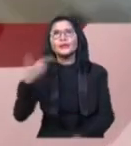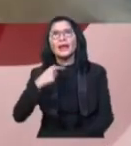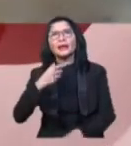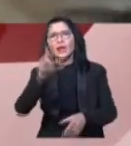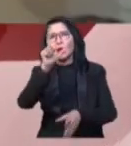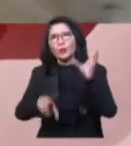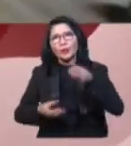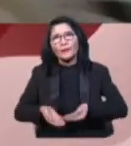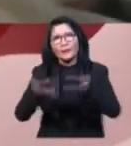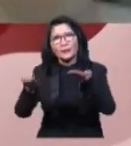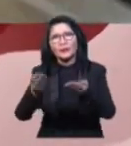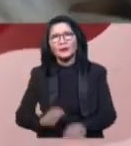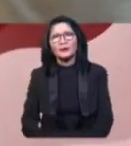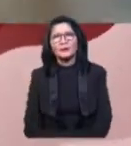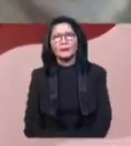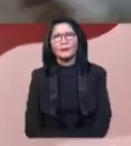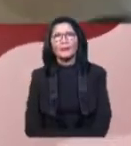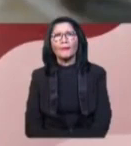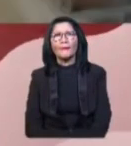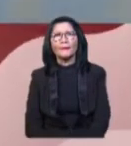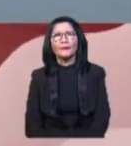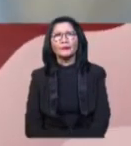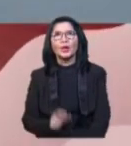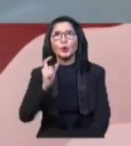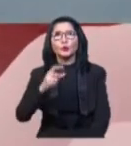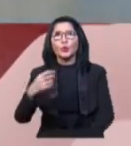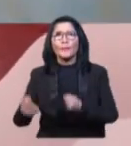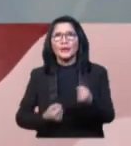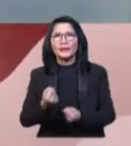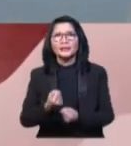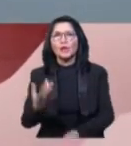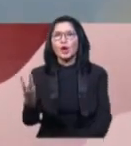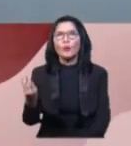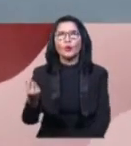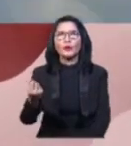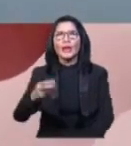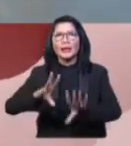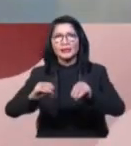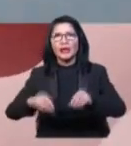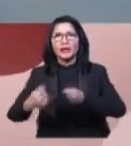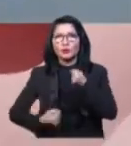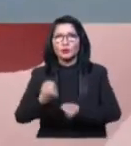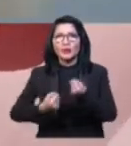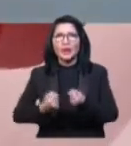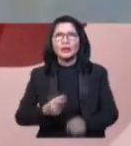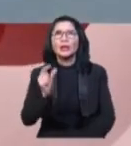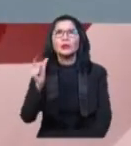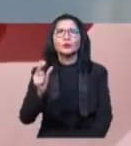supply-nya. Dari sisi hulu untuk menggerakkan lagi, ini modal kerjanya kan digerakkan lagi aktivitas apa untuk